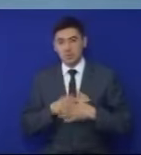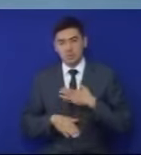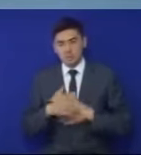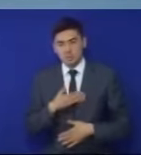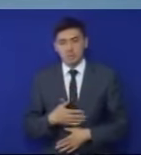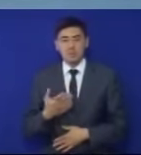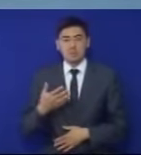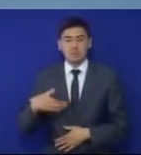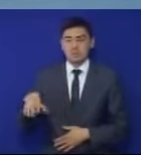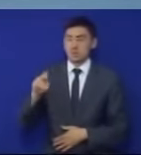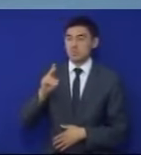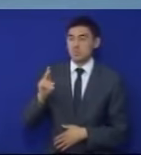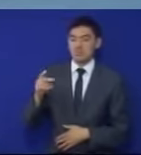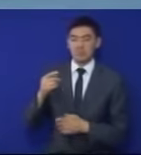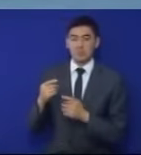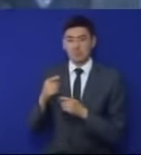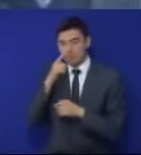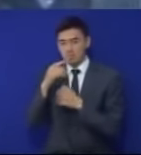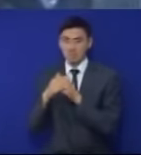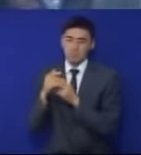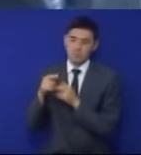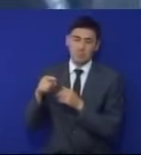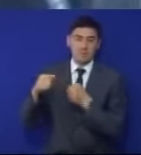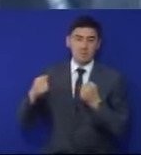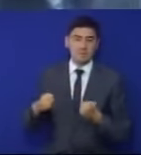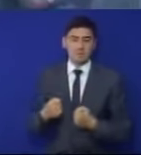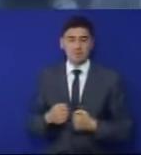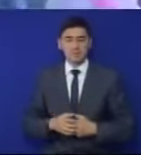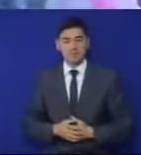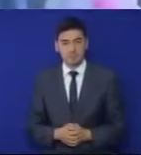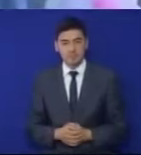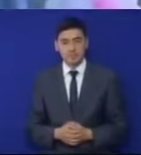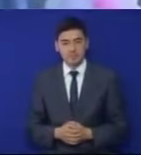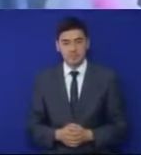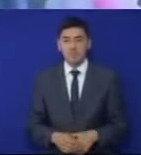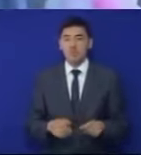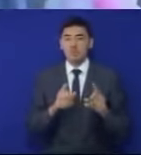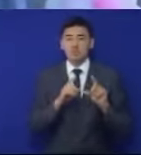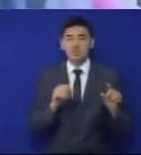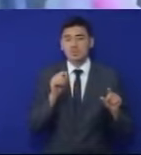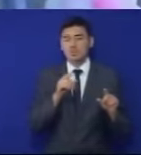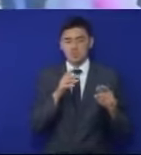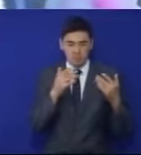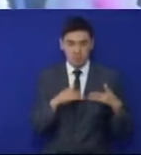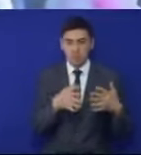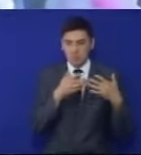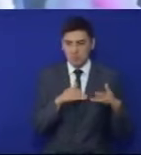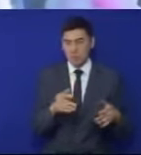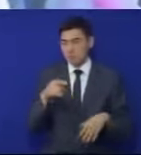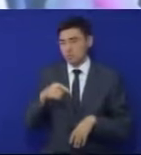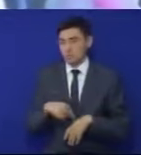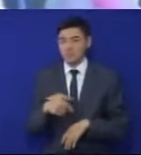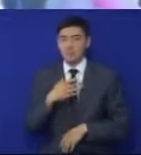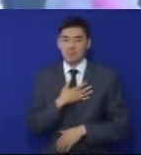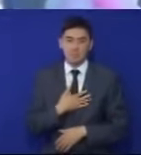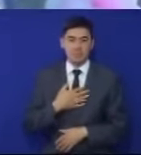очень. И спасибо за поддержку всем моим близким людям. Школа жизни. Очень волнуемся, вот.